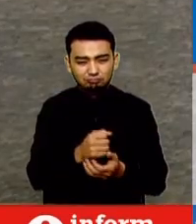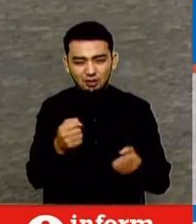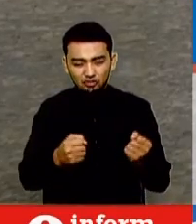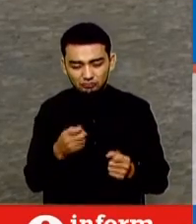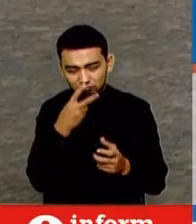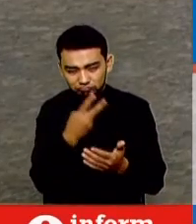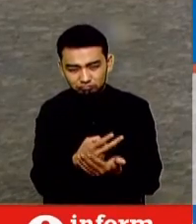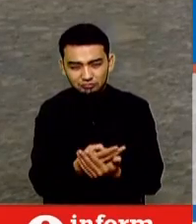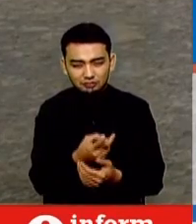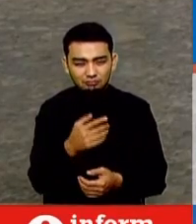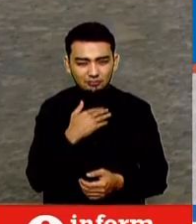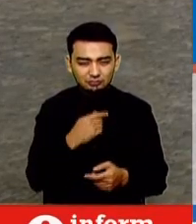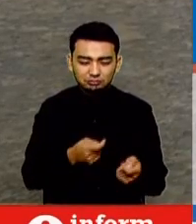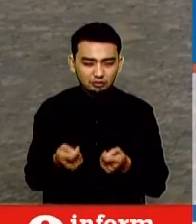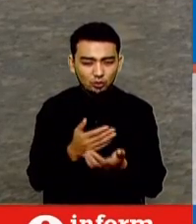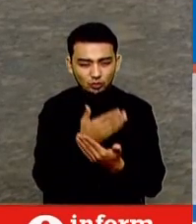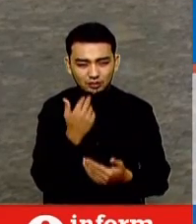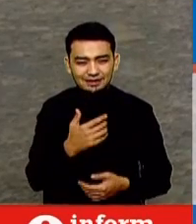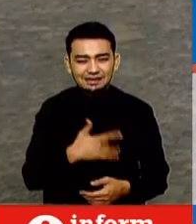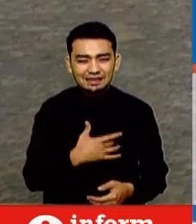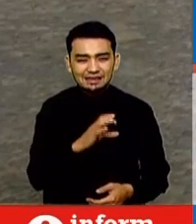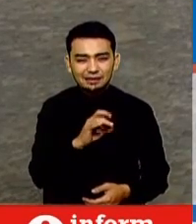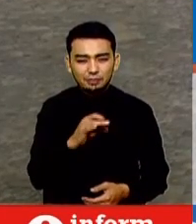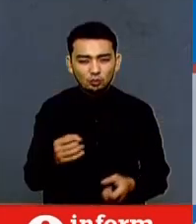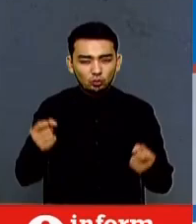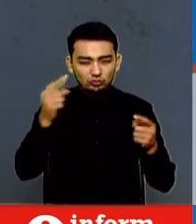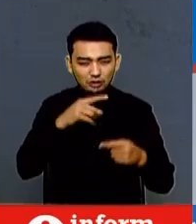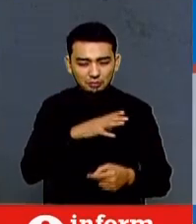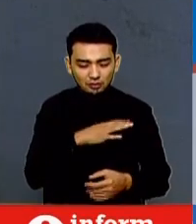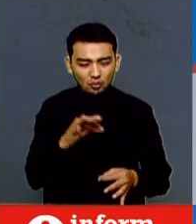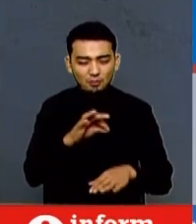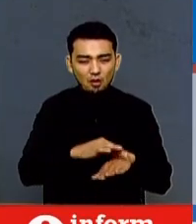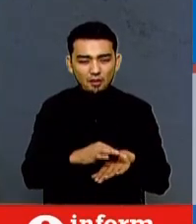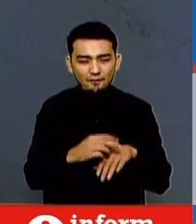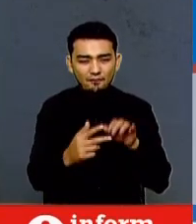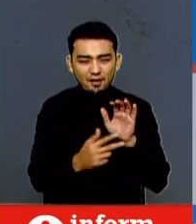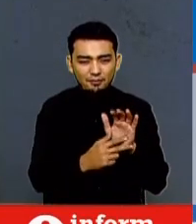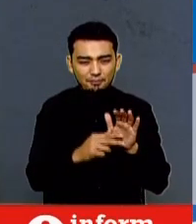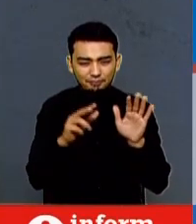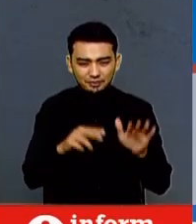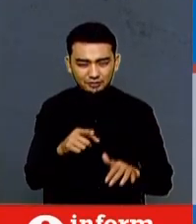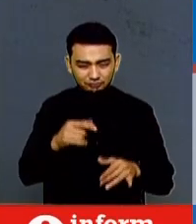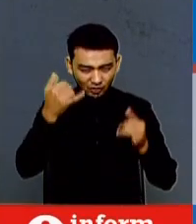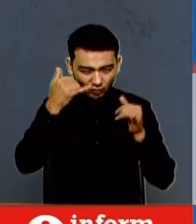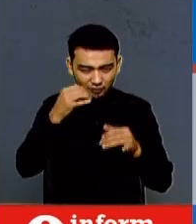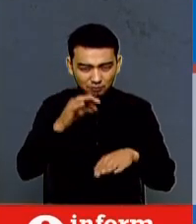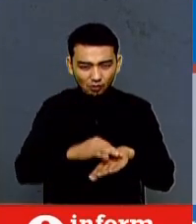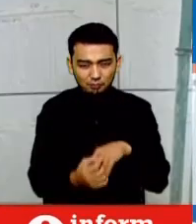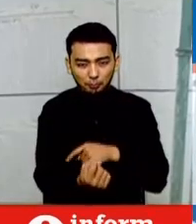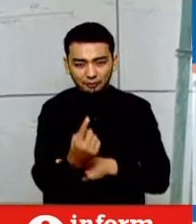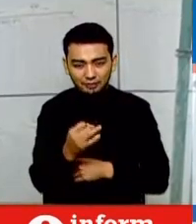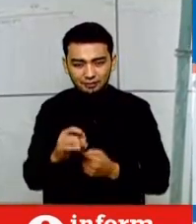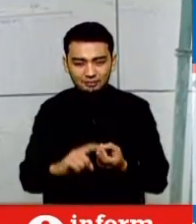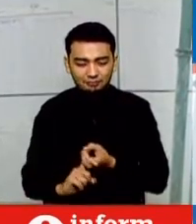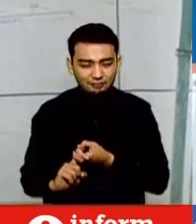Сегодня стало известно, что сибирскую язву обнаружили в одном из частных подворий, где недавно заболел 8-месячный бычок. Его забили без соблюдения необходимых